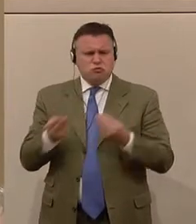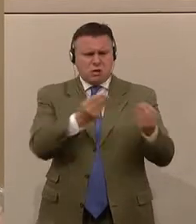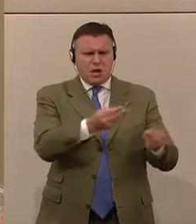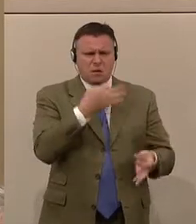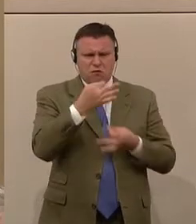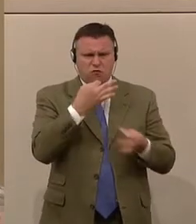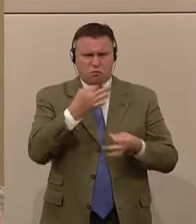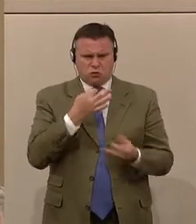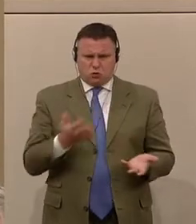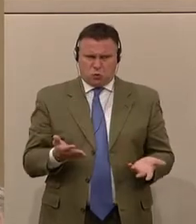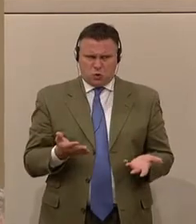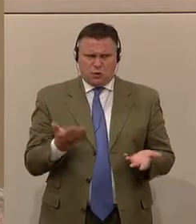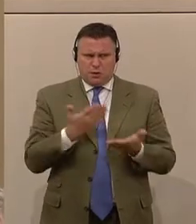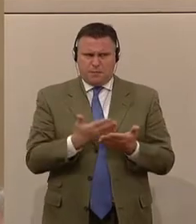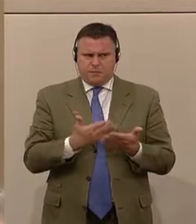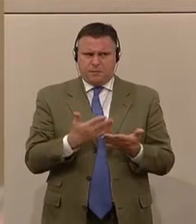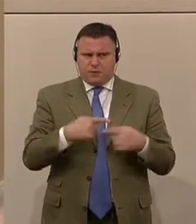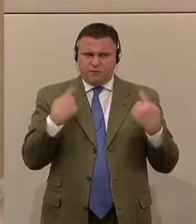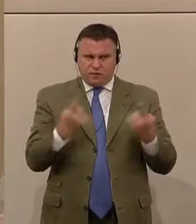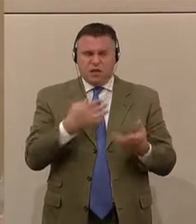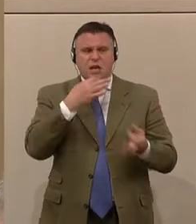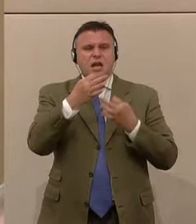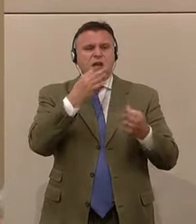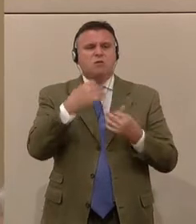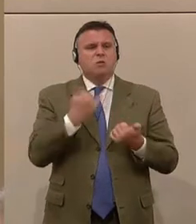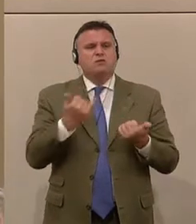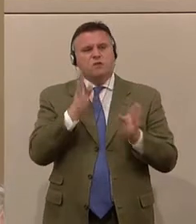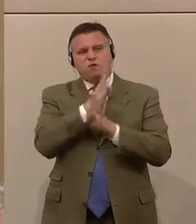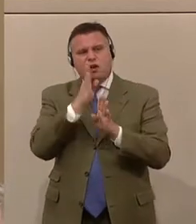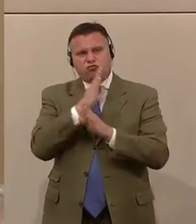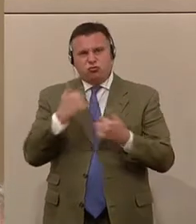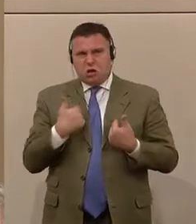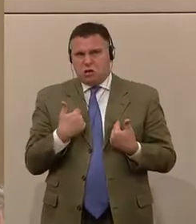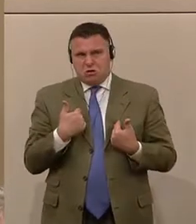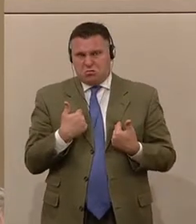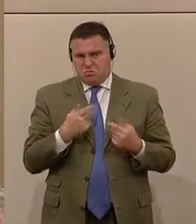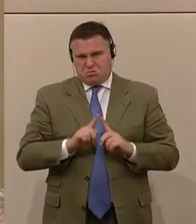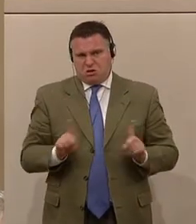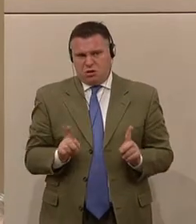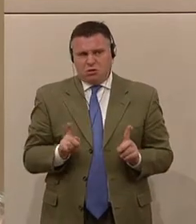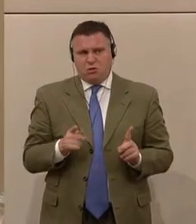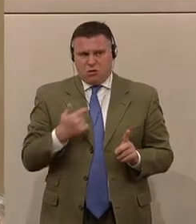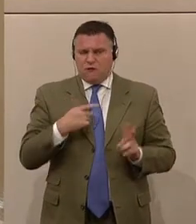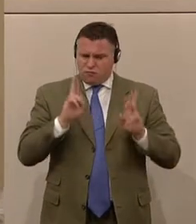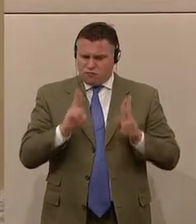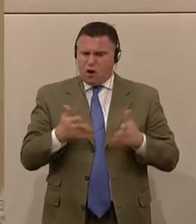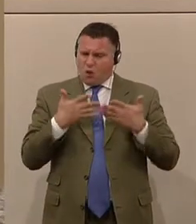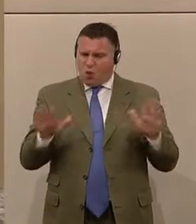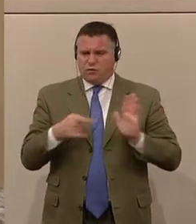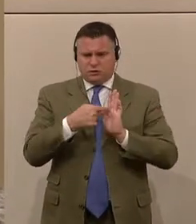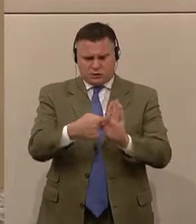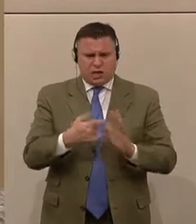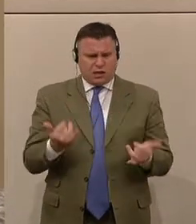heranzukommen, dann zeigt das nicht, dass wir mit Informationen irgendwo hintanhalten wollen, sondern dass wir sehr transparent das